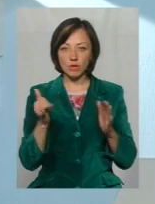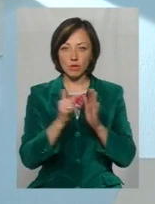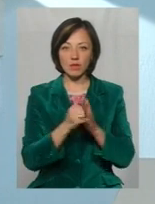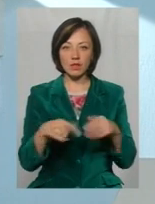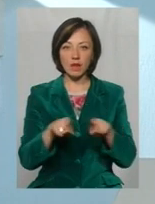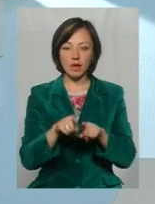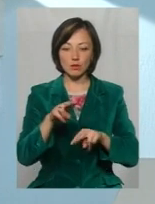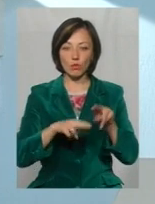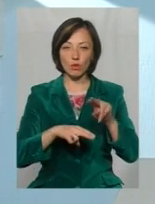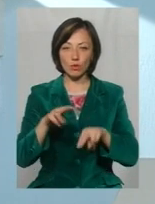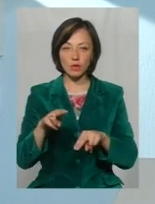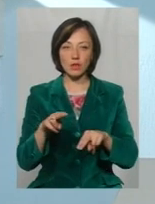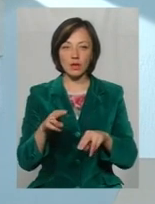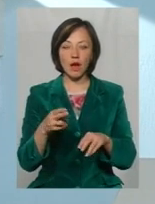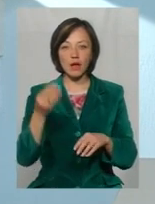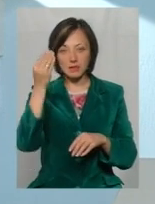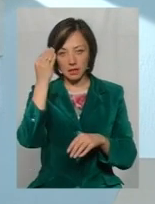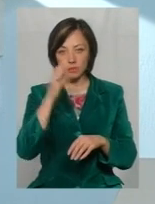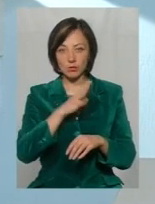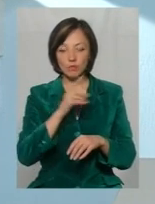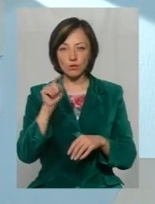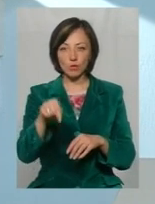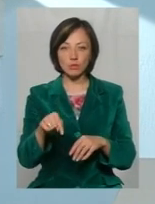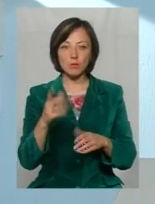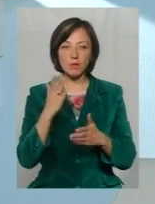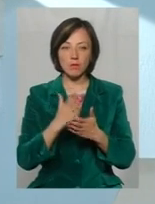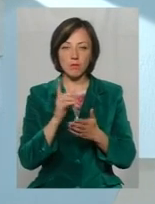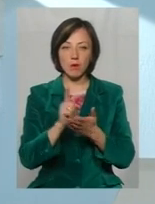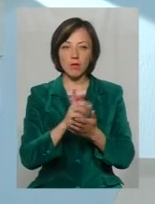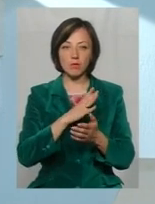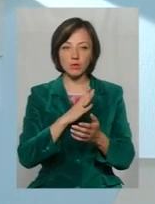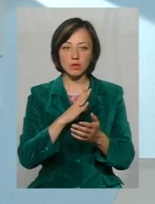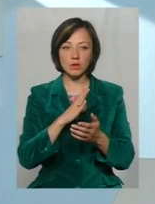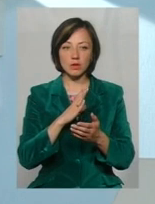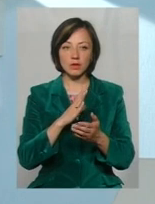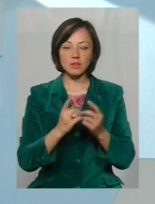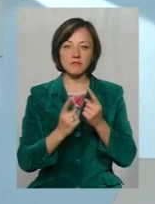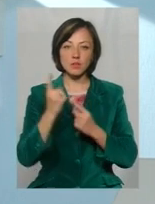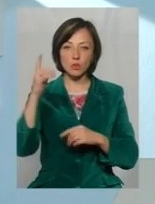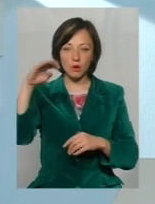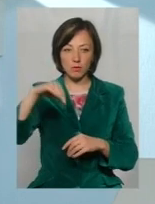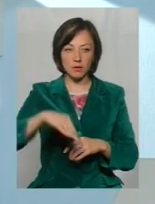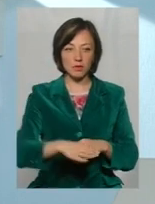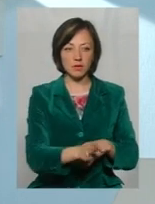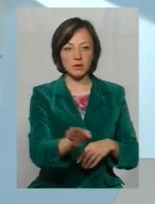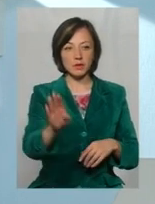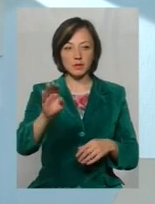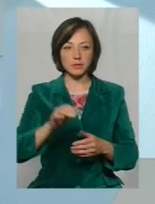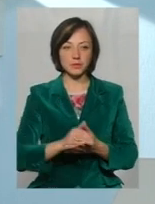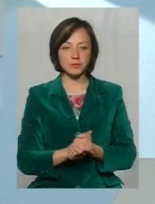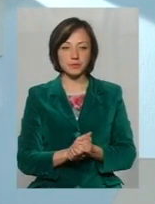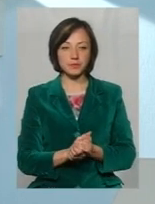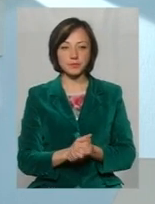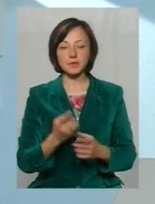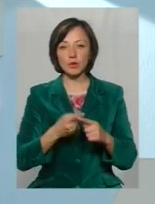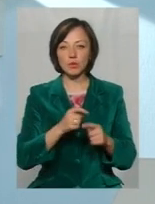такі споруди. А сам сенс їх був саме в тому, що вони мали бути з високими такими пагорбами.